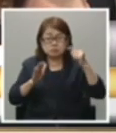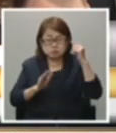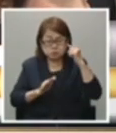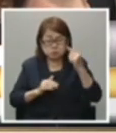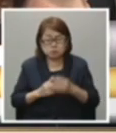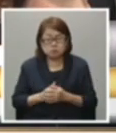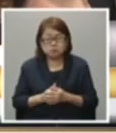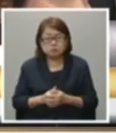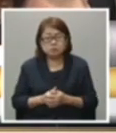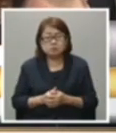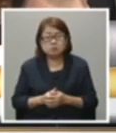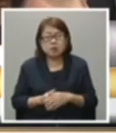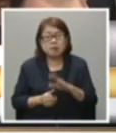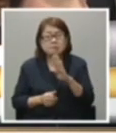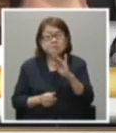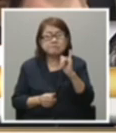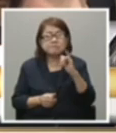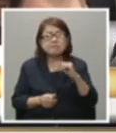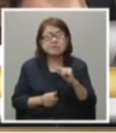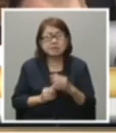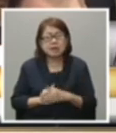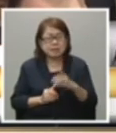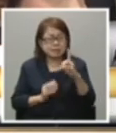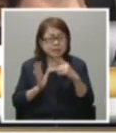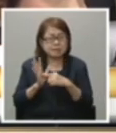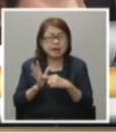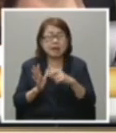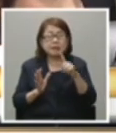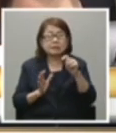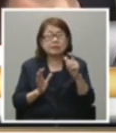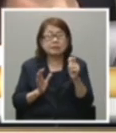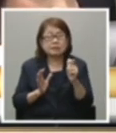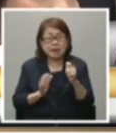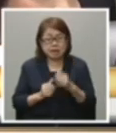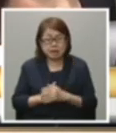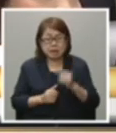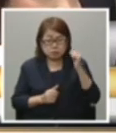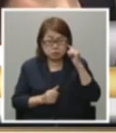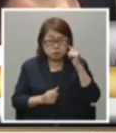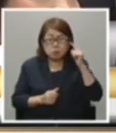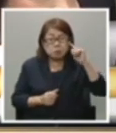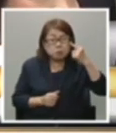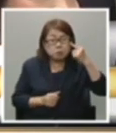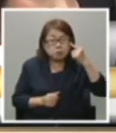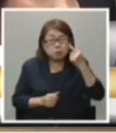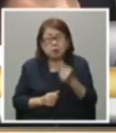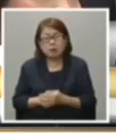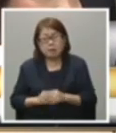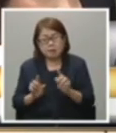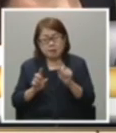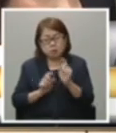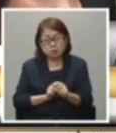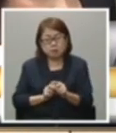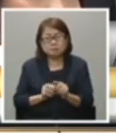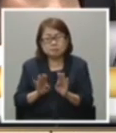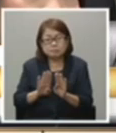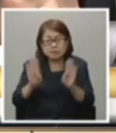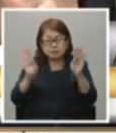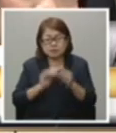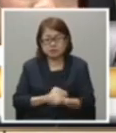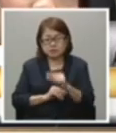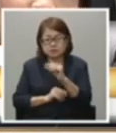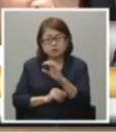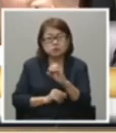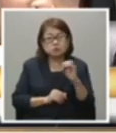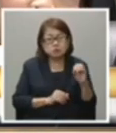ถ้าท่านไม่รู้ท่านน่าจะ Google เป็นนะคะเข้าไปดูค่ะ Big Data คืออะไรตอนนี้นะคะสงคร